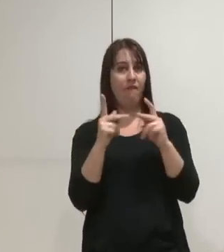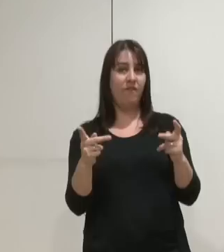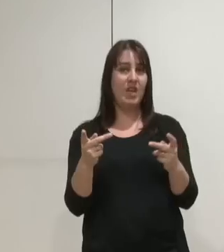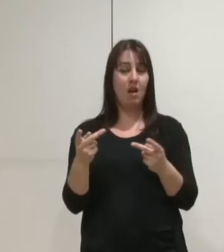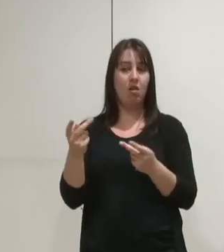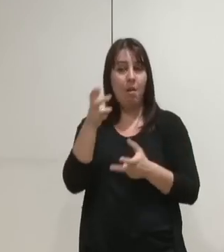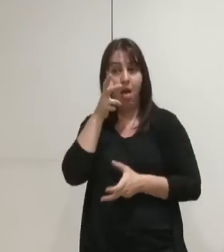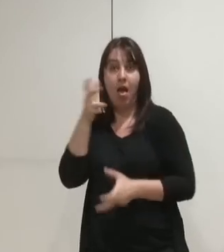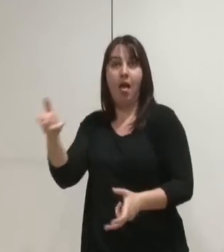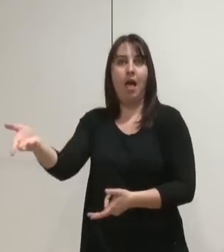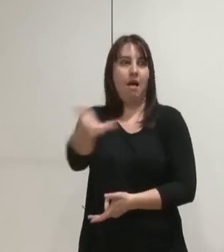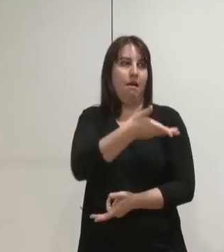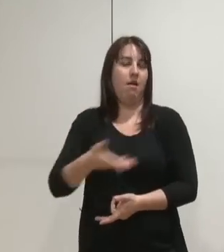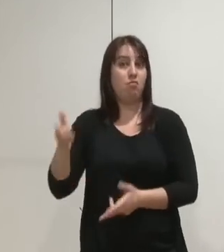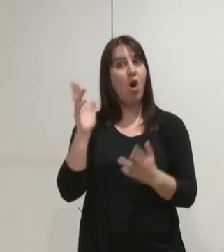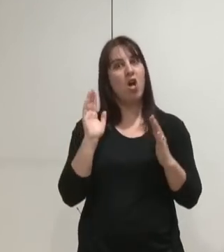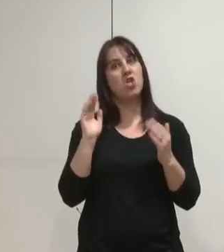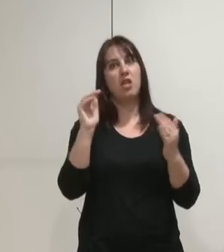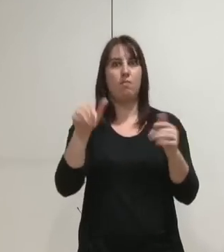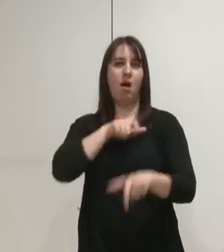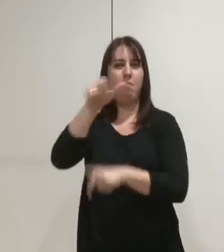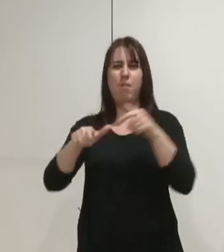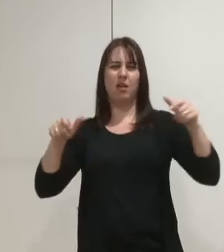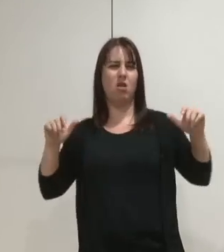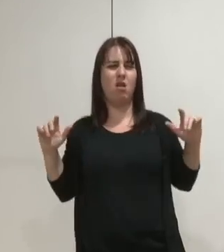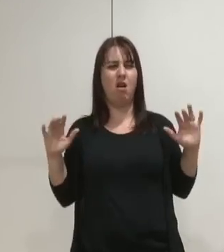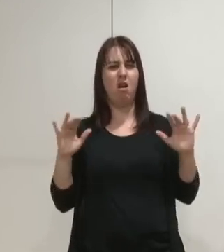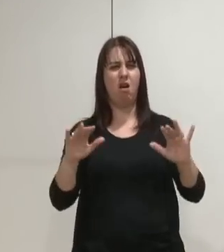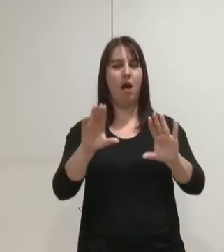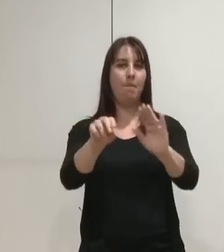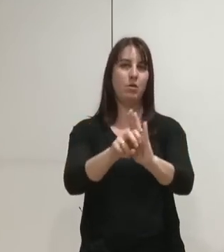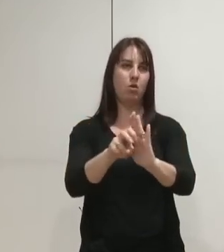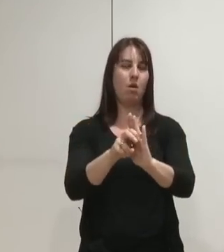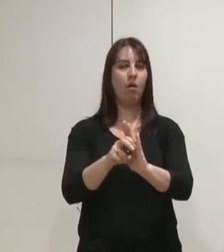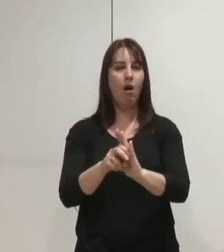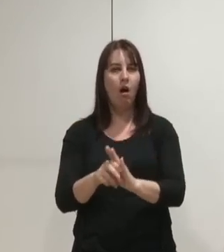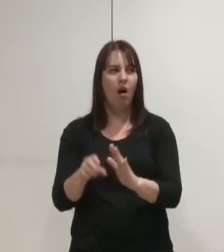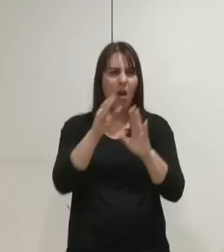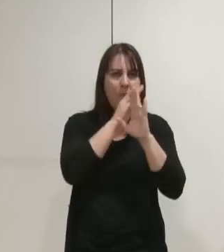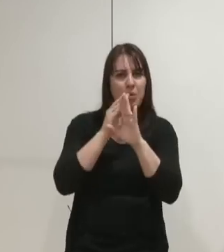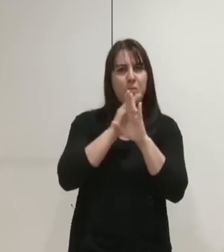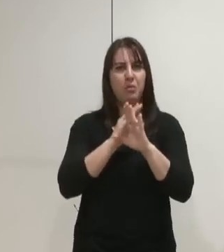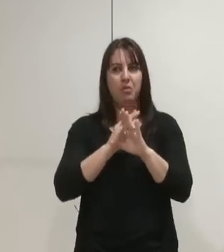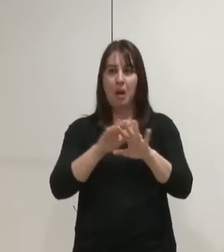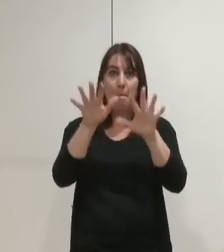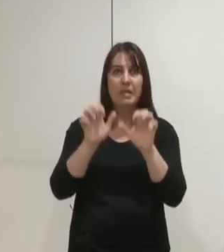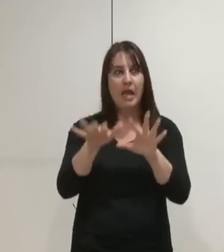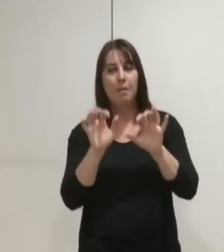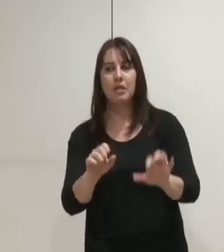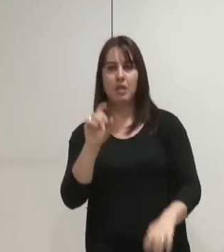l'espère séduira tous les Grenoblois mais que de mystère que de cachoterie que de